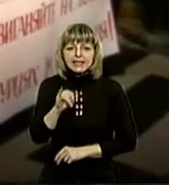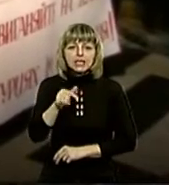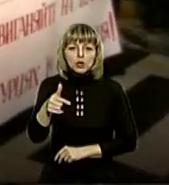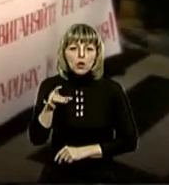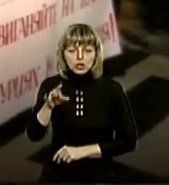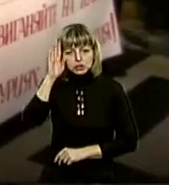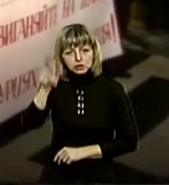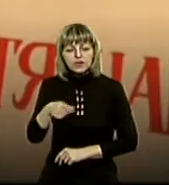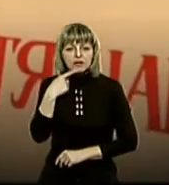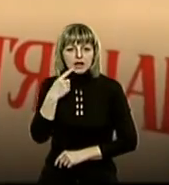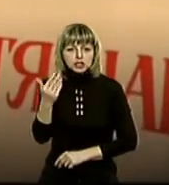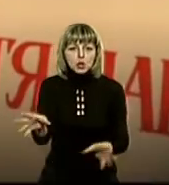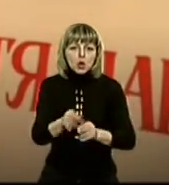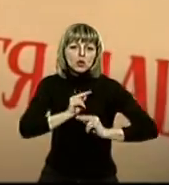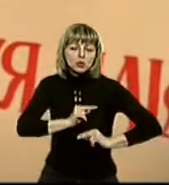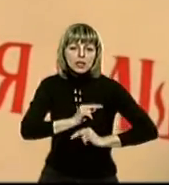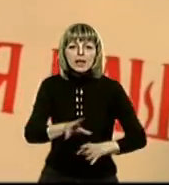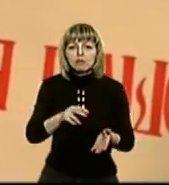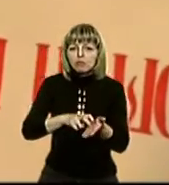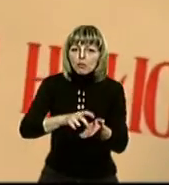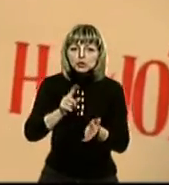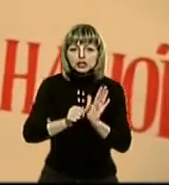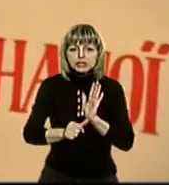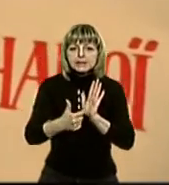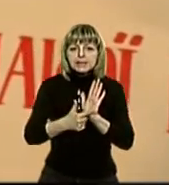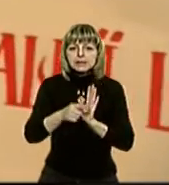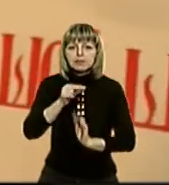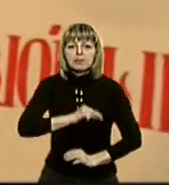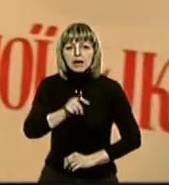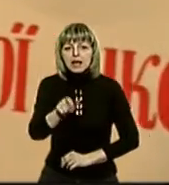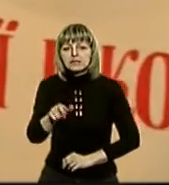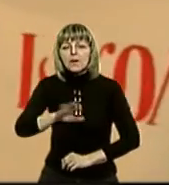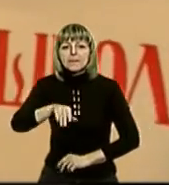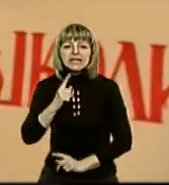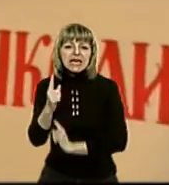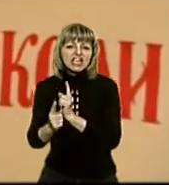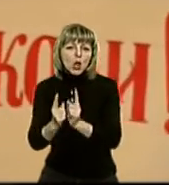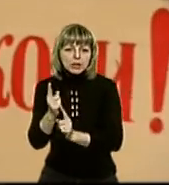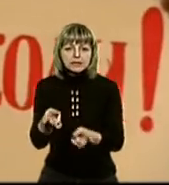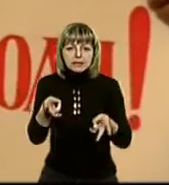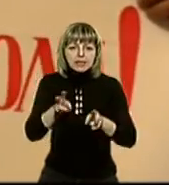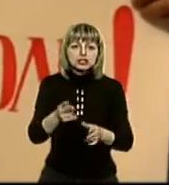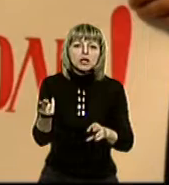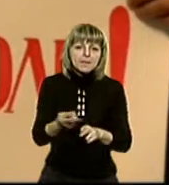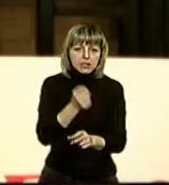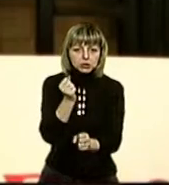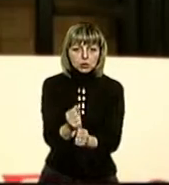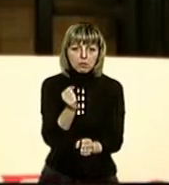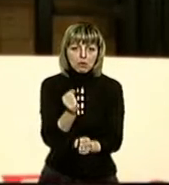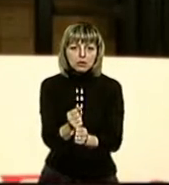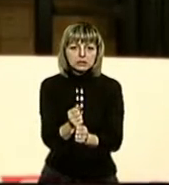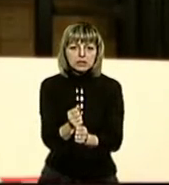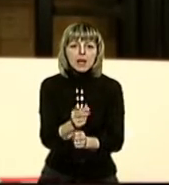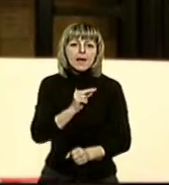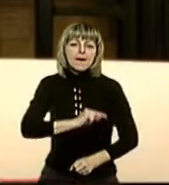Данилюк. Чоловік говорить, його колеги побоюються, що 67 працівників після реорганізації залишаться без роботи.